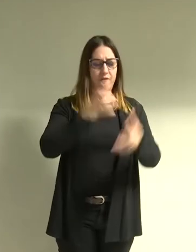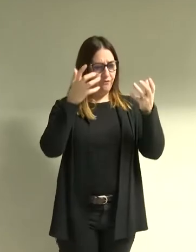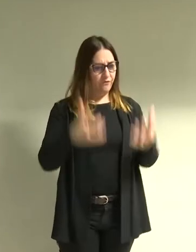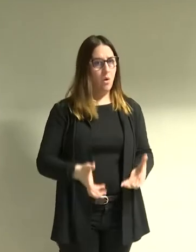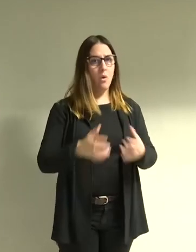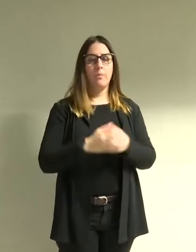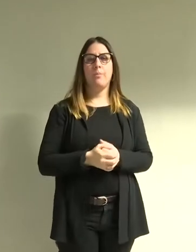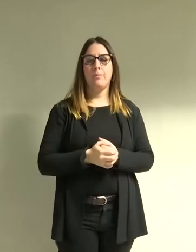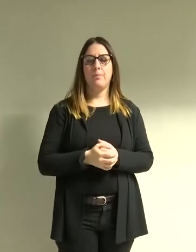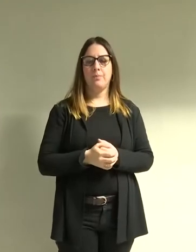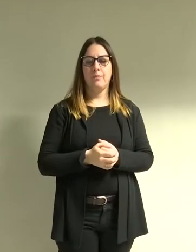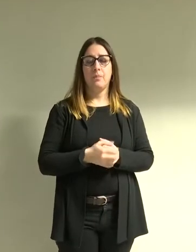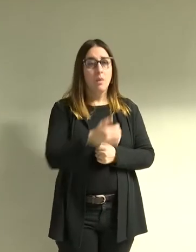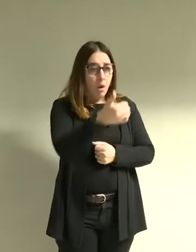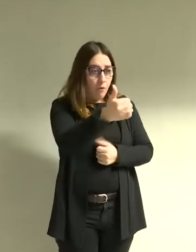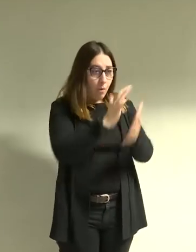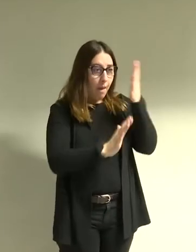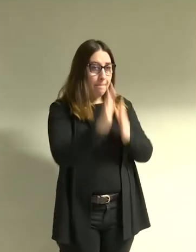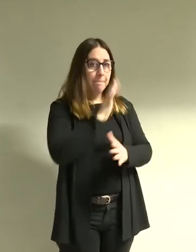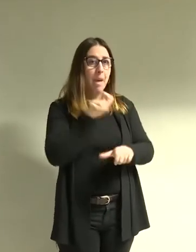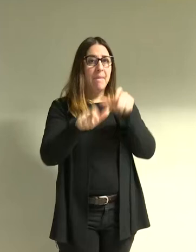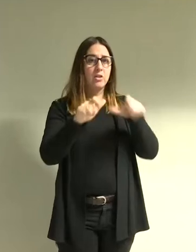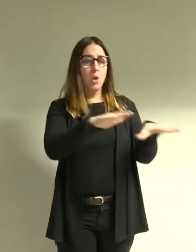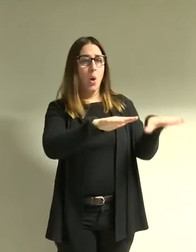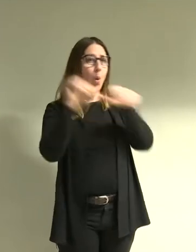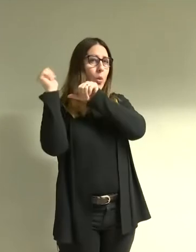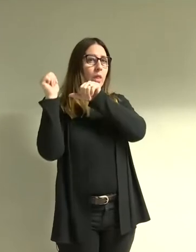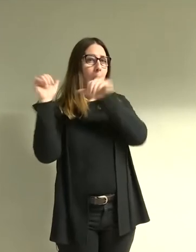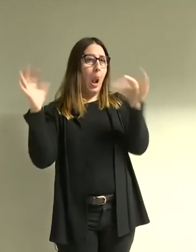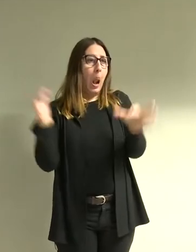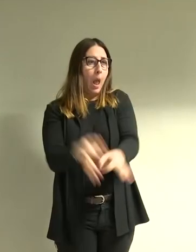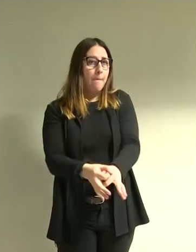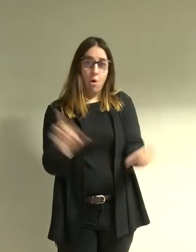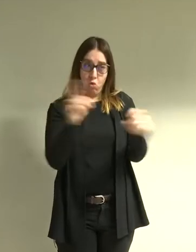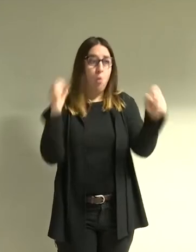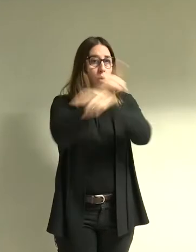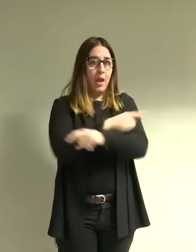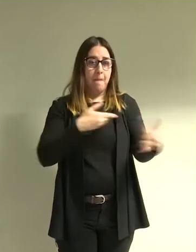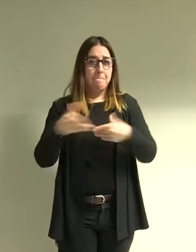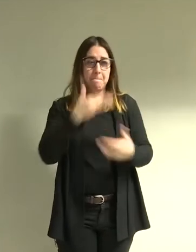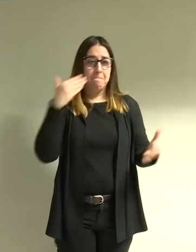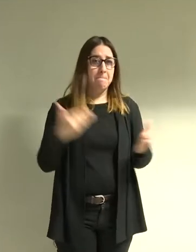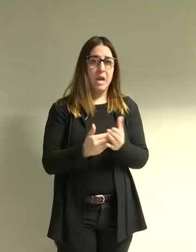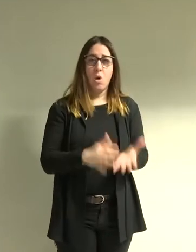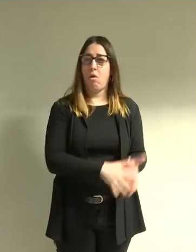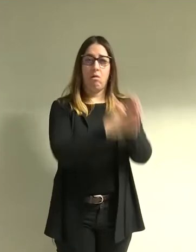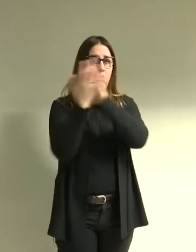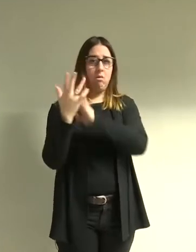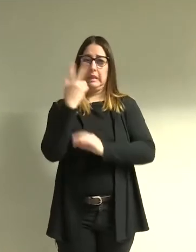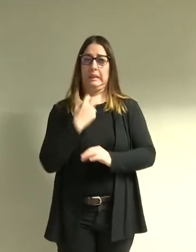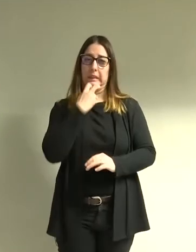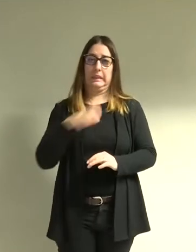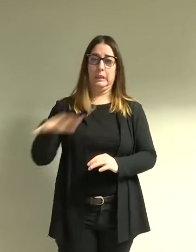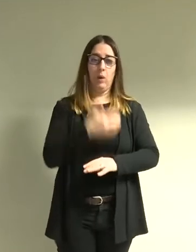maintenant vous vous dites que c'est déserter moi je trouve que en fait il fonctionne de mieux en mieux et ils sont portés par des citoyen je